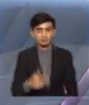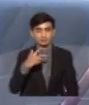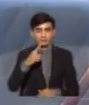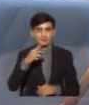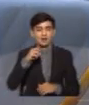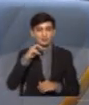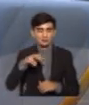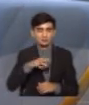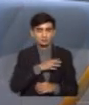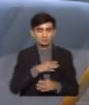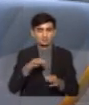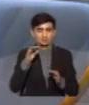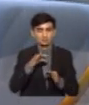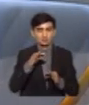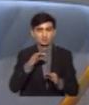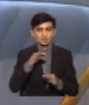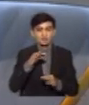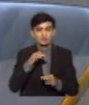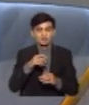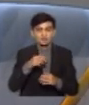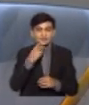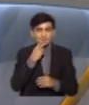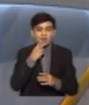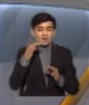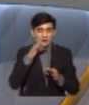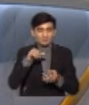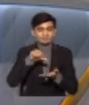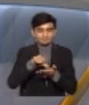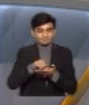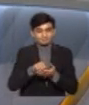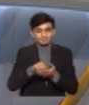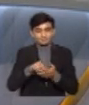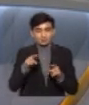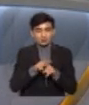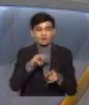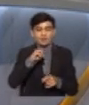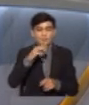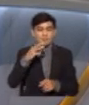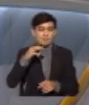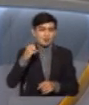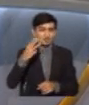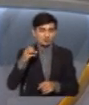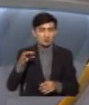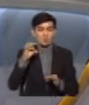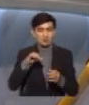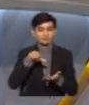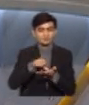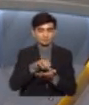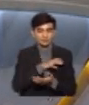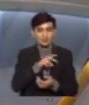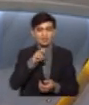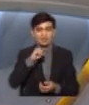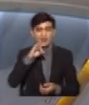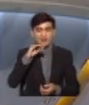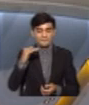31 арнада тұсау кесер. Күлкі өнерінің тарландары, тамаша ойын сауық театрды актерлерінің қатысуымен тамаша